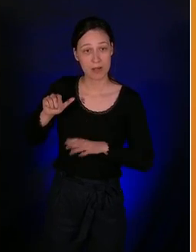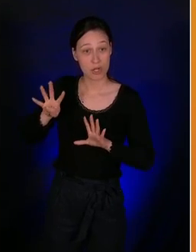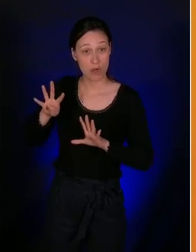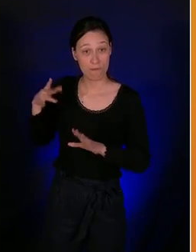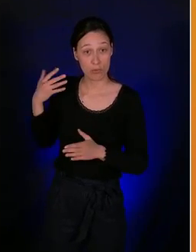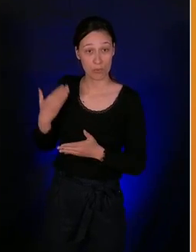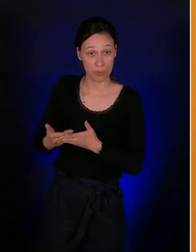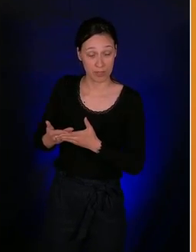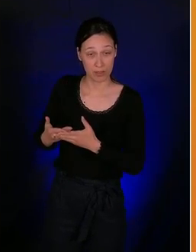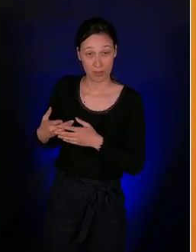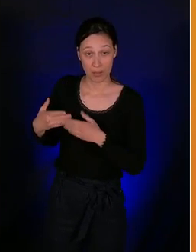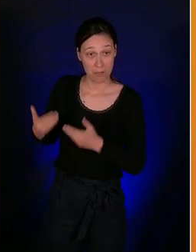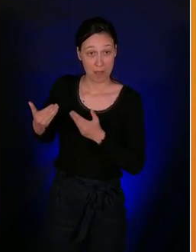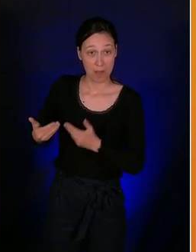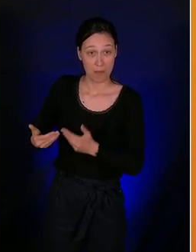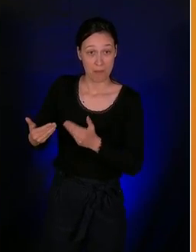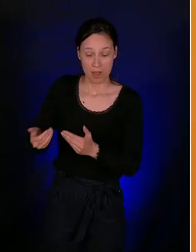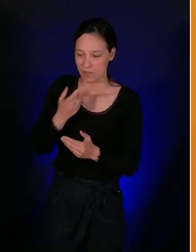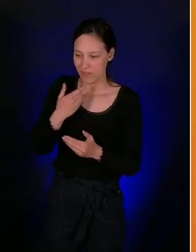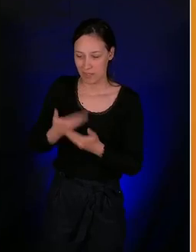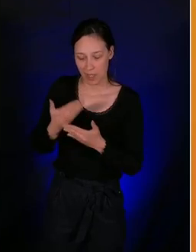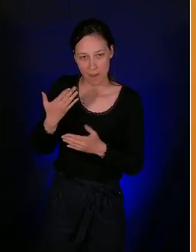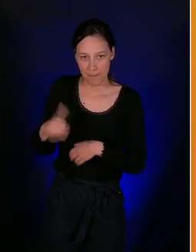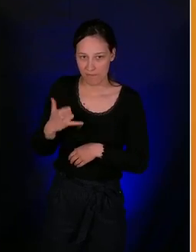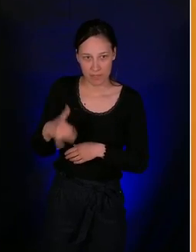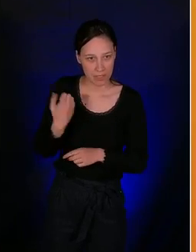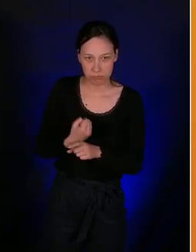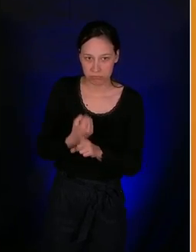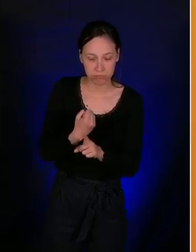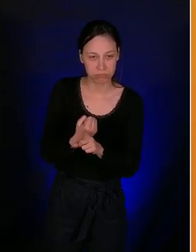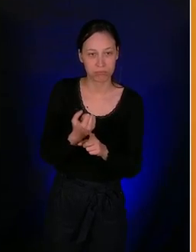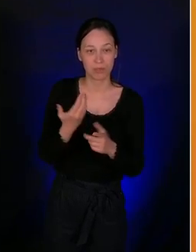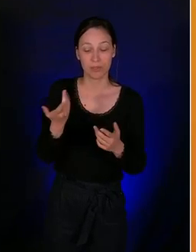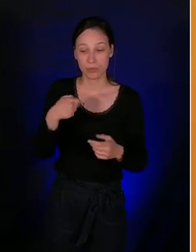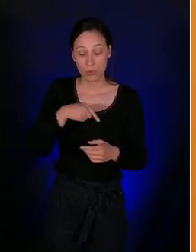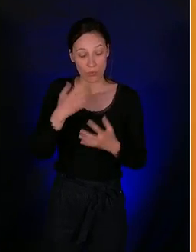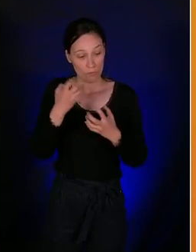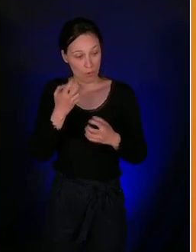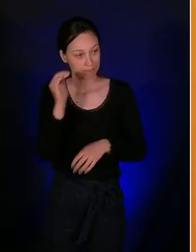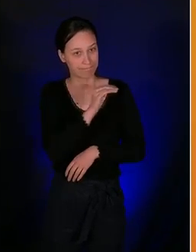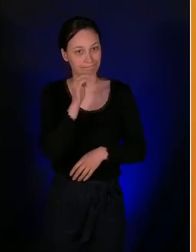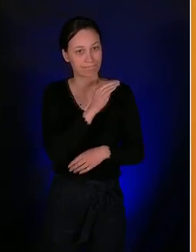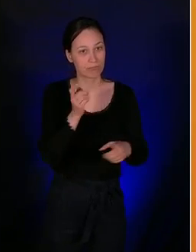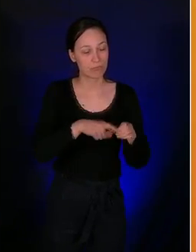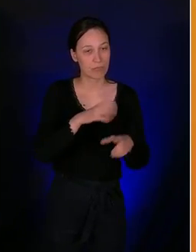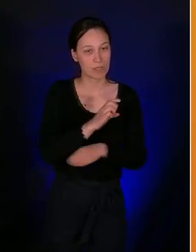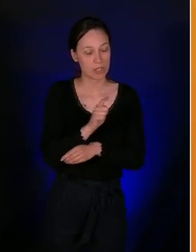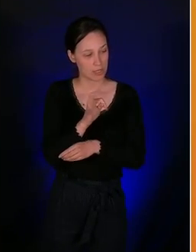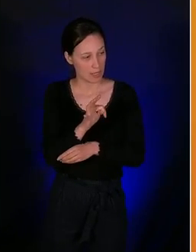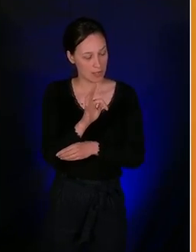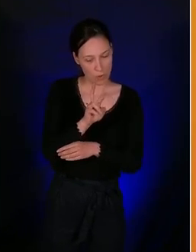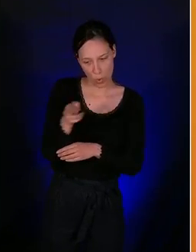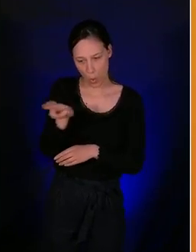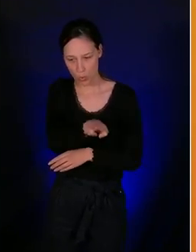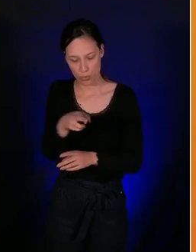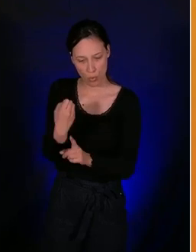salue et on se félicite du travail des syndicats CGT avec un retour dans la lutte des salariés. En 2021,